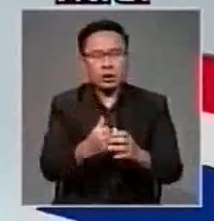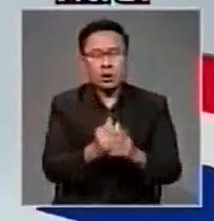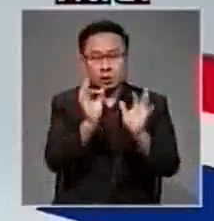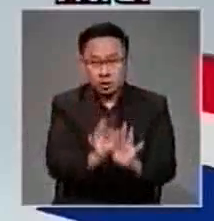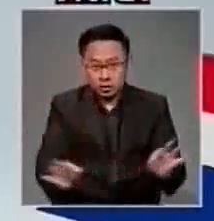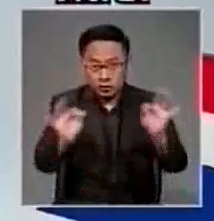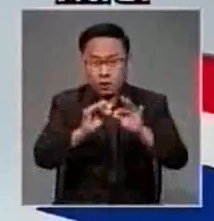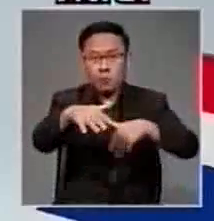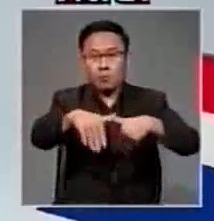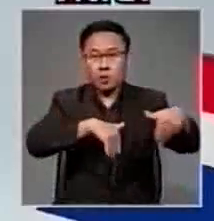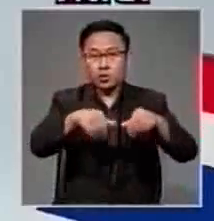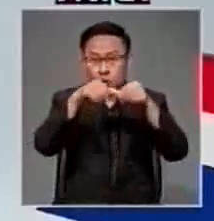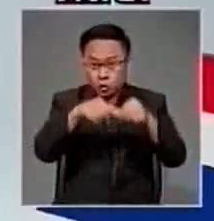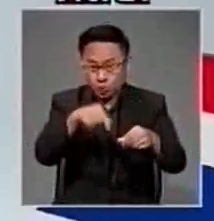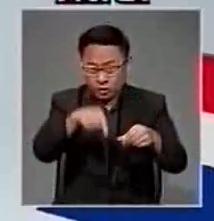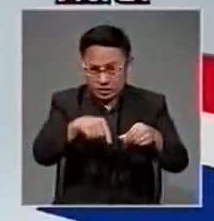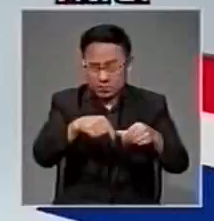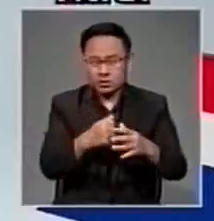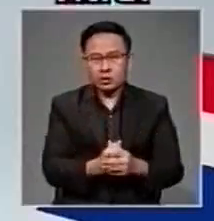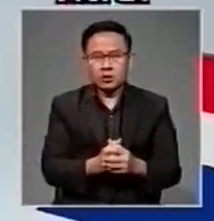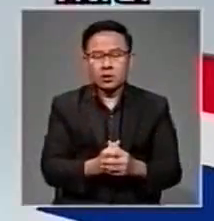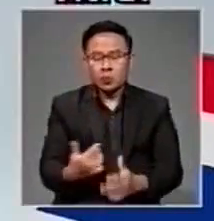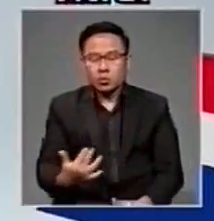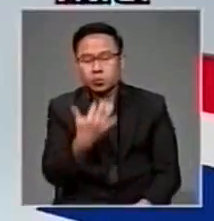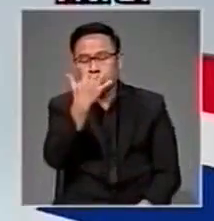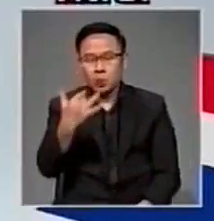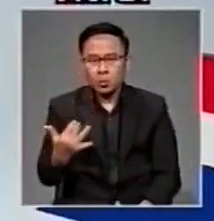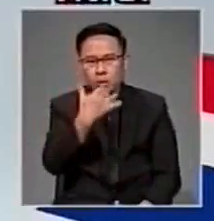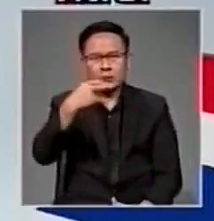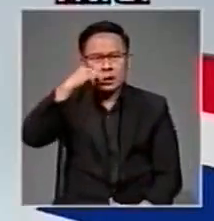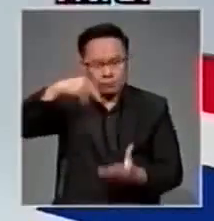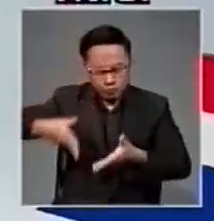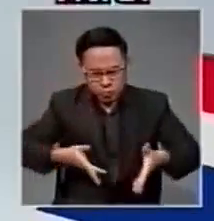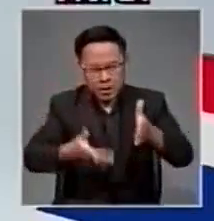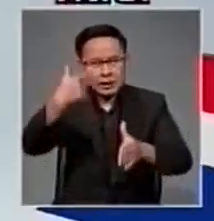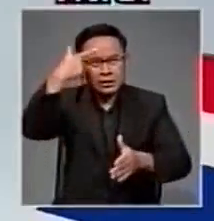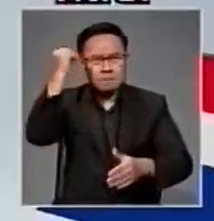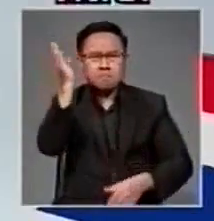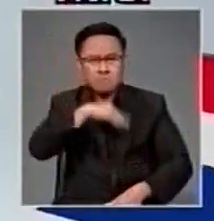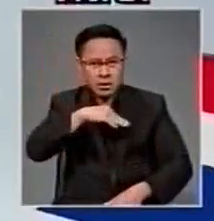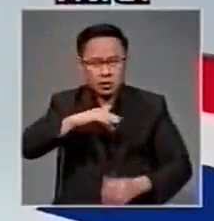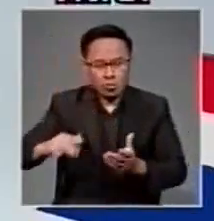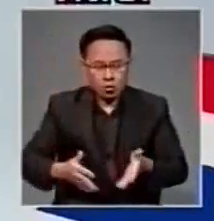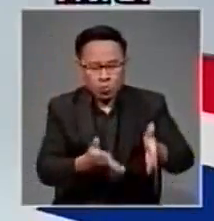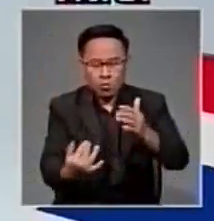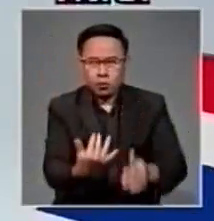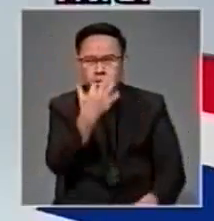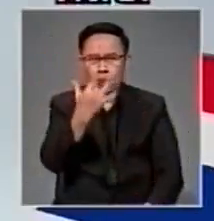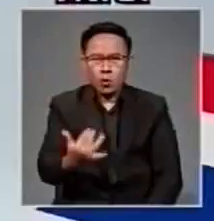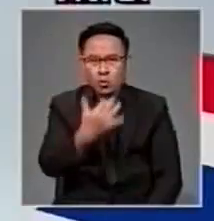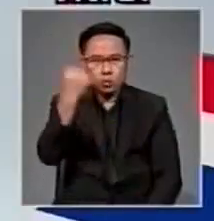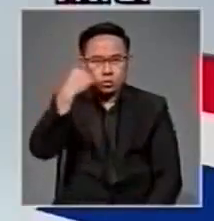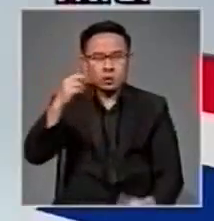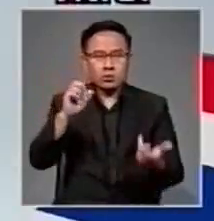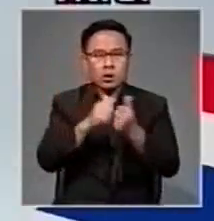ำได้นะครับและที่สำคัญคือประชาชนอยู่ตรงนี้เนี่ยผมว่าธนาคารทั้งหมดเนี่ยสูดกลิ่นไอพิษนะครับจากน้